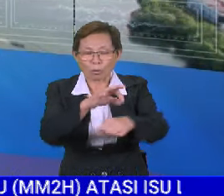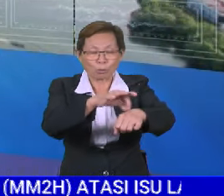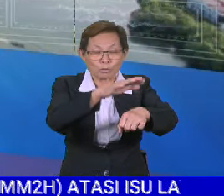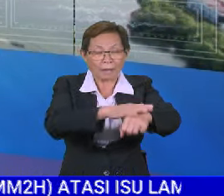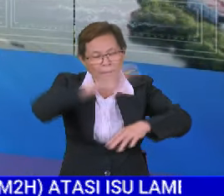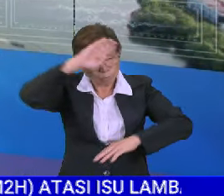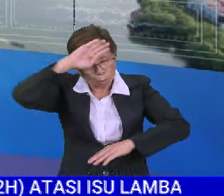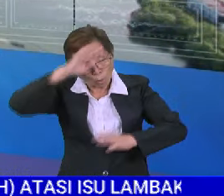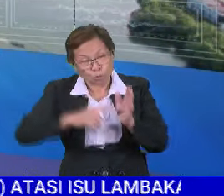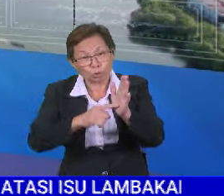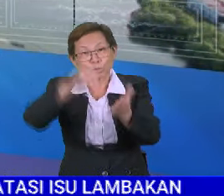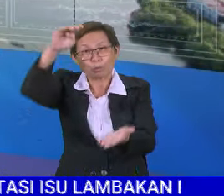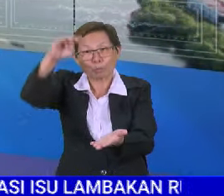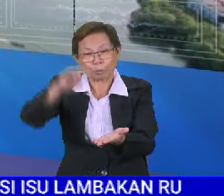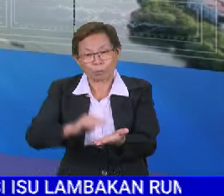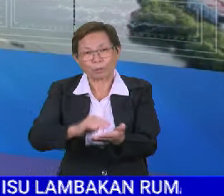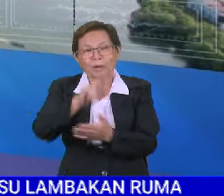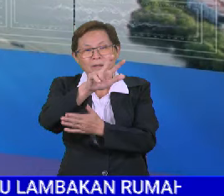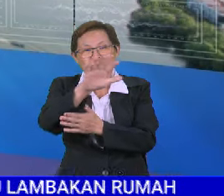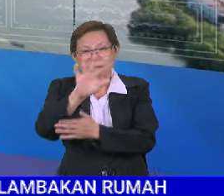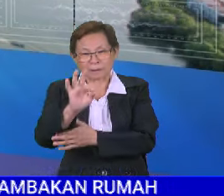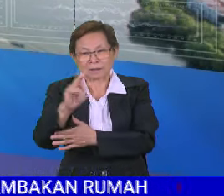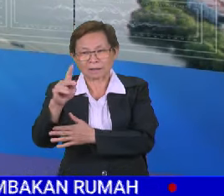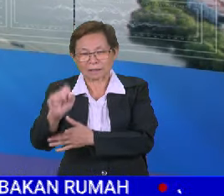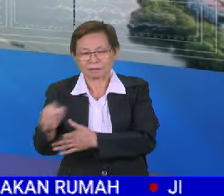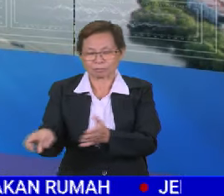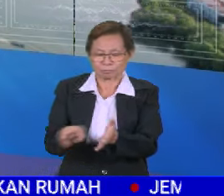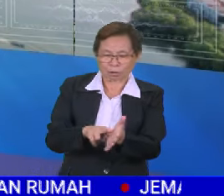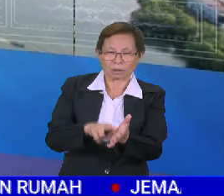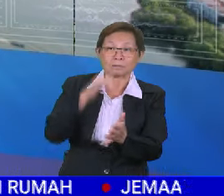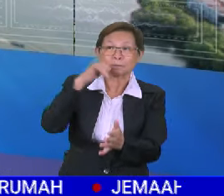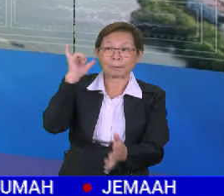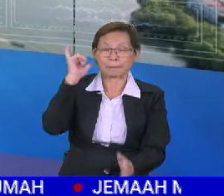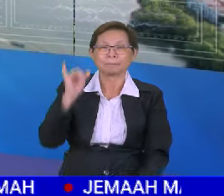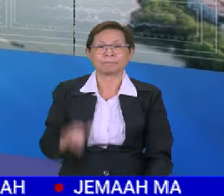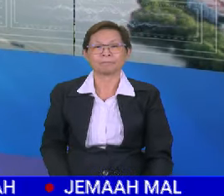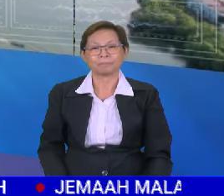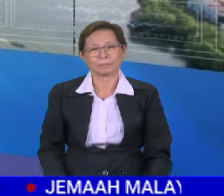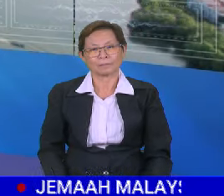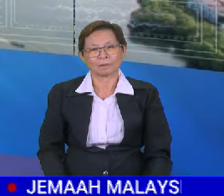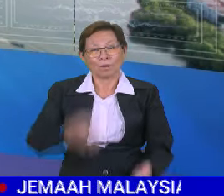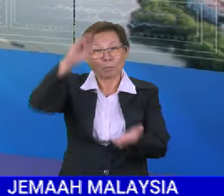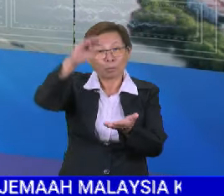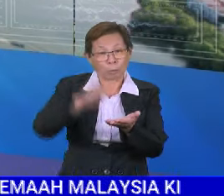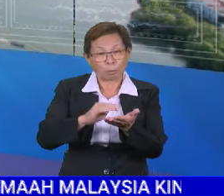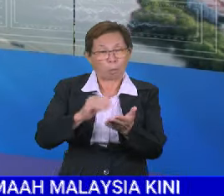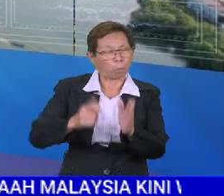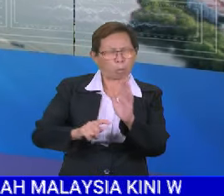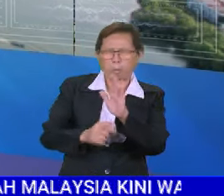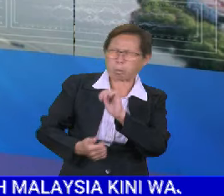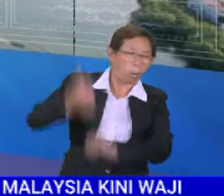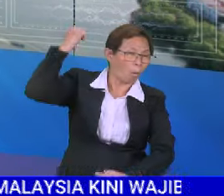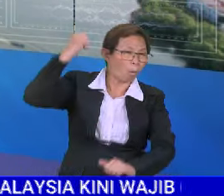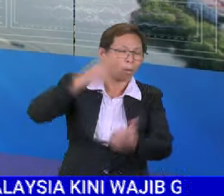terus menunjukkan penurunan dengan 39 case direkotkan semalam Ia merupakan penurunan case tertinggi